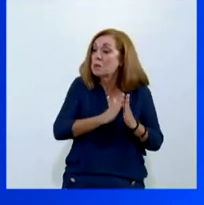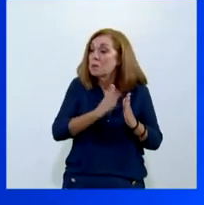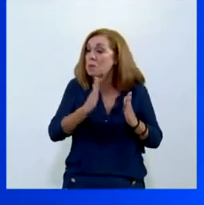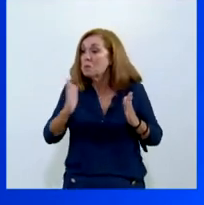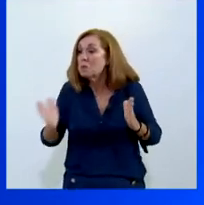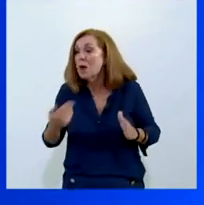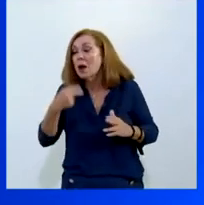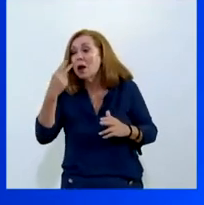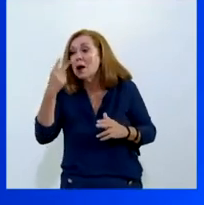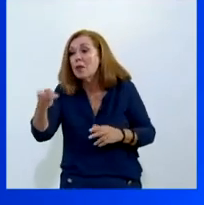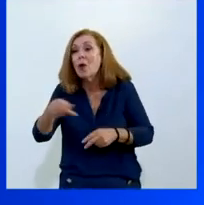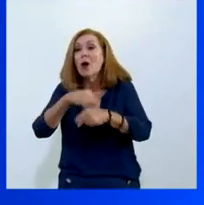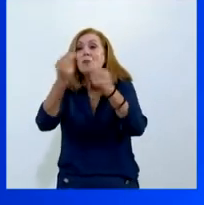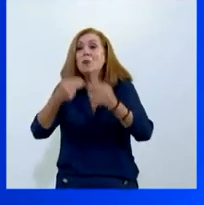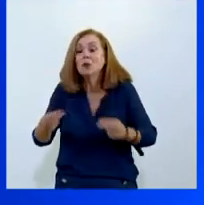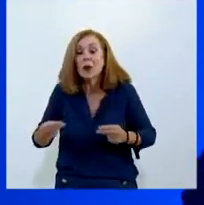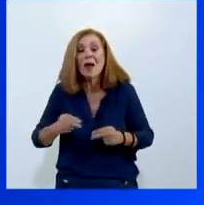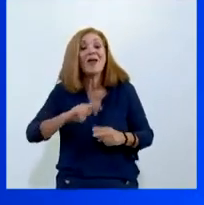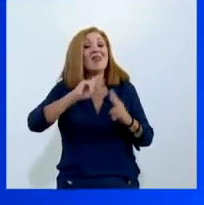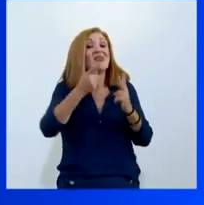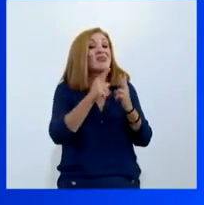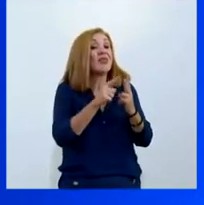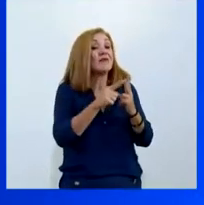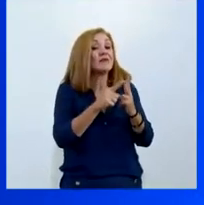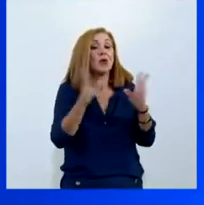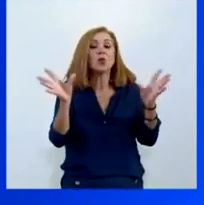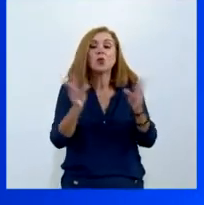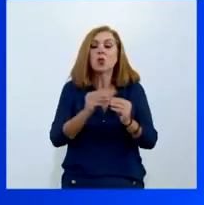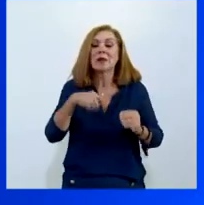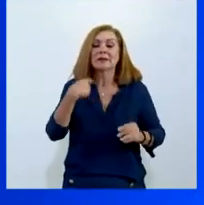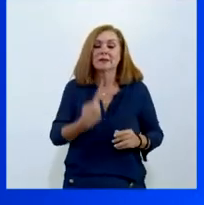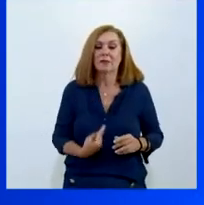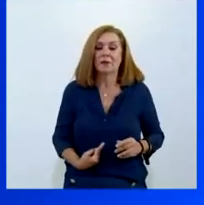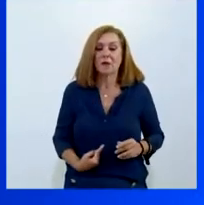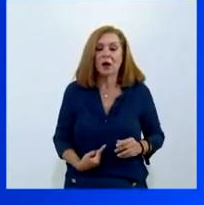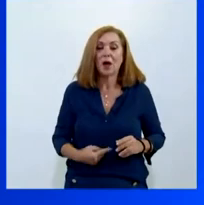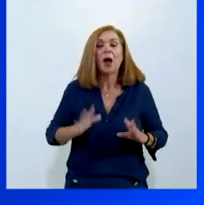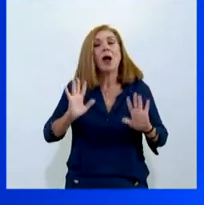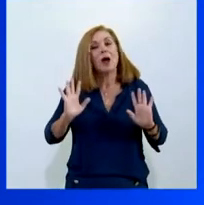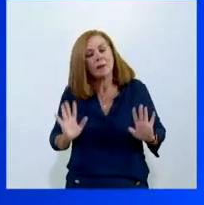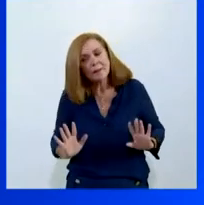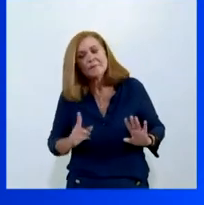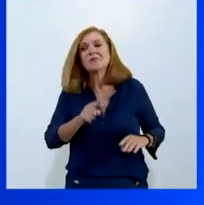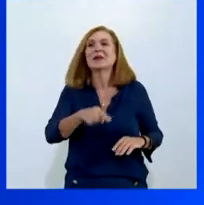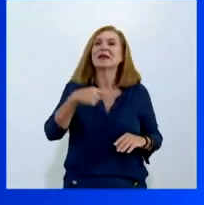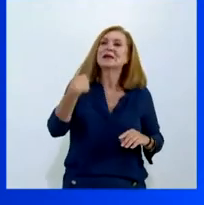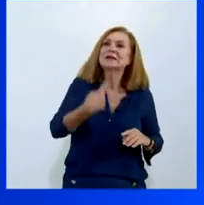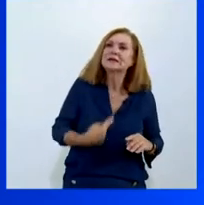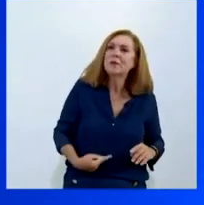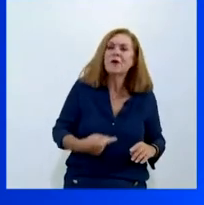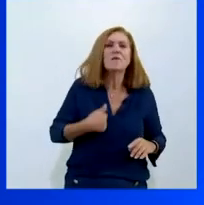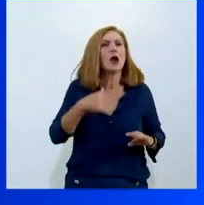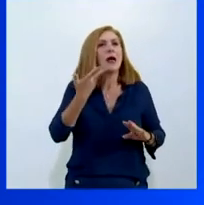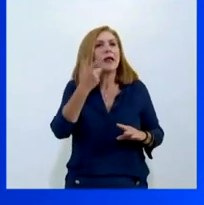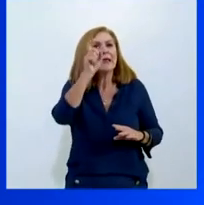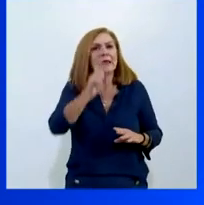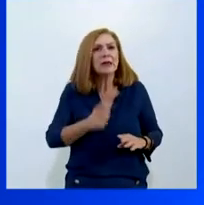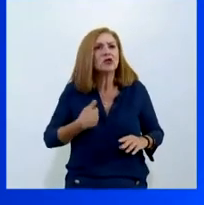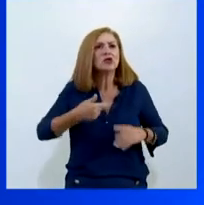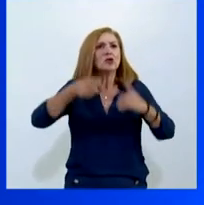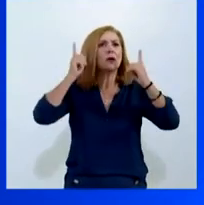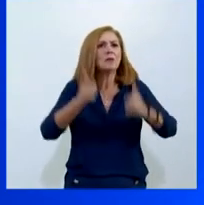Το δεύτερο όμως κριτήριο έχει να κάνει με τη συμπεριφορά. Και εκεί προφανώς η κρίση μπορεί να είναι στιγμιαία